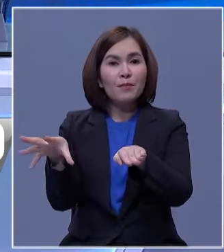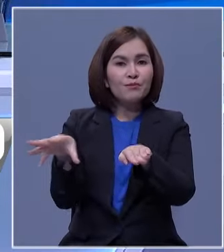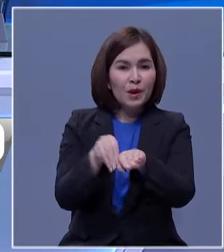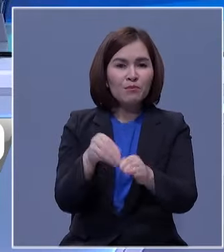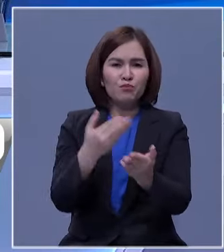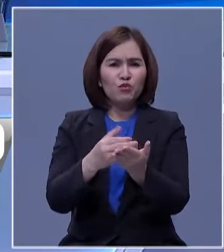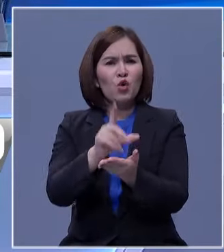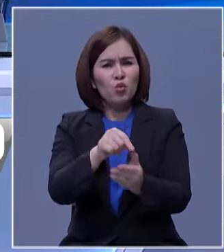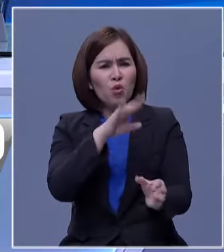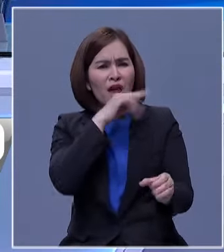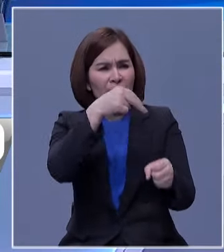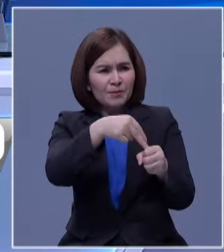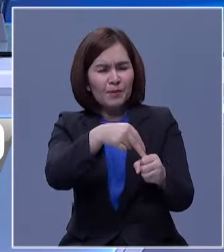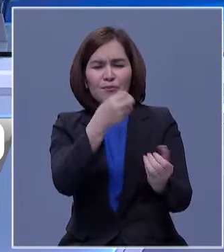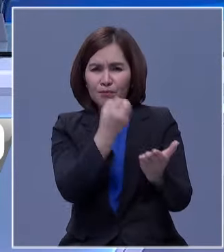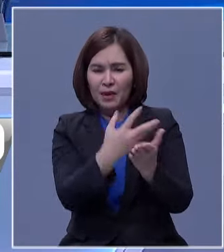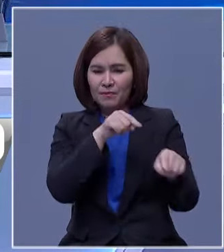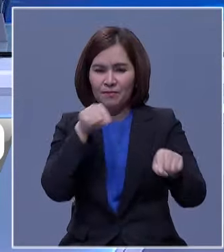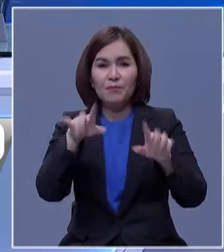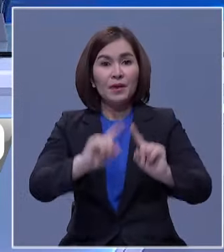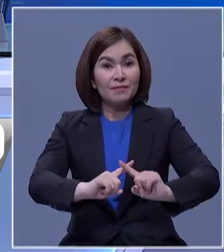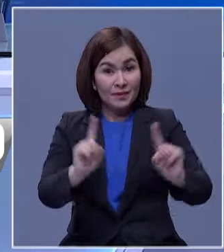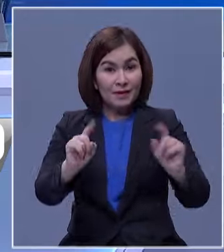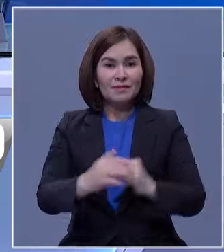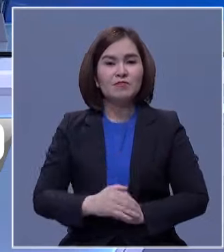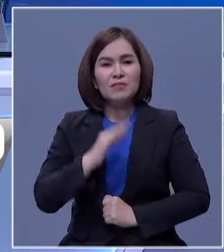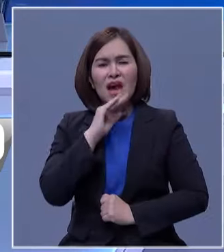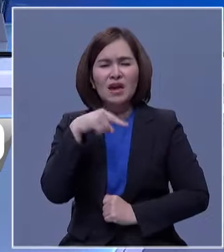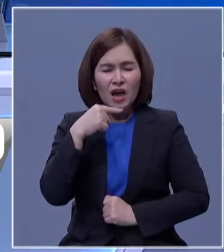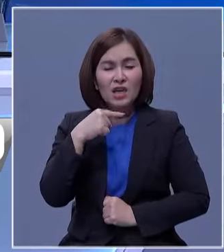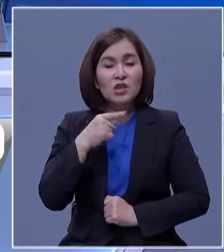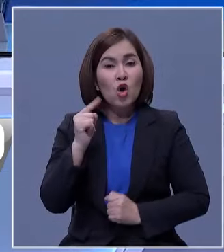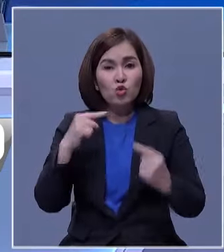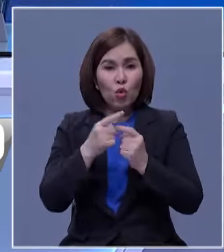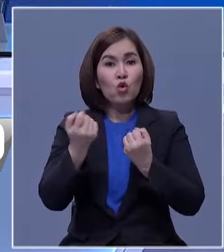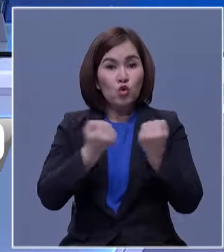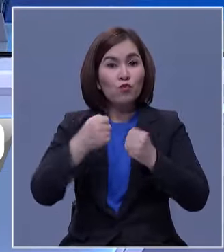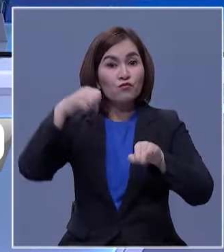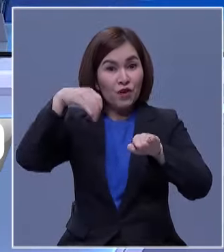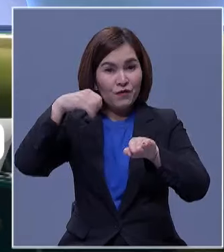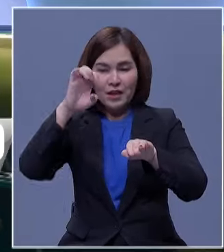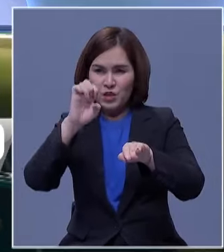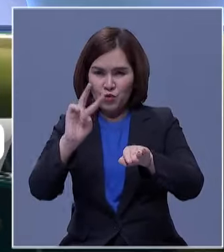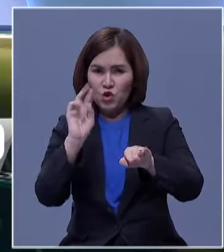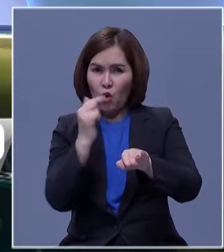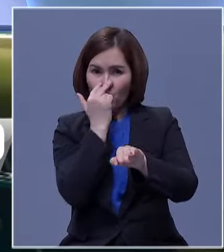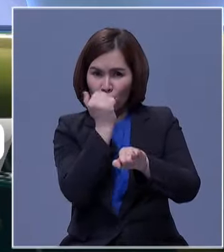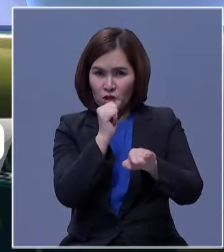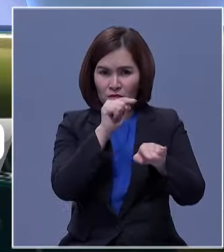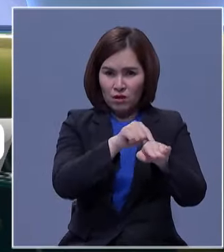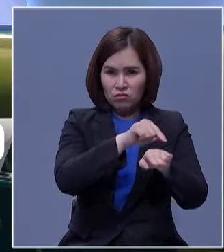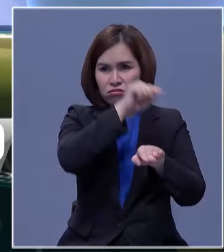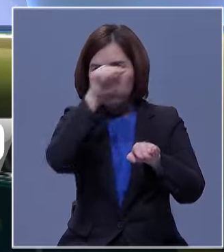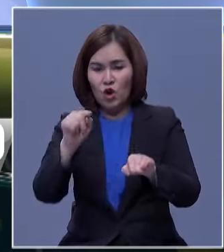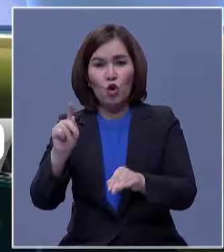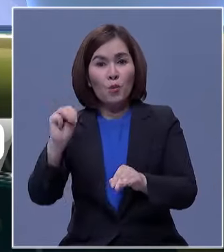ก็ไม่แพงเท่าเข้ากับรถน้ำมันแต่ต้องบอกอย่างงี้คุณผู้ชมใครที่ใช้รถพลังงานไฟฟ้าต้องวางแผนดีๆครับว่าขับจากตรงนี้ไปอีก